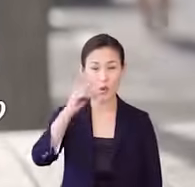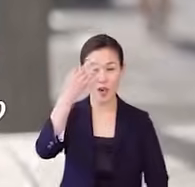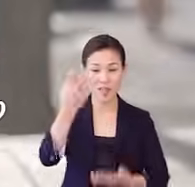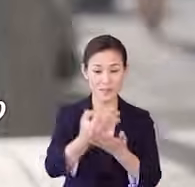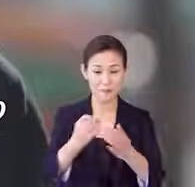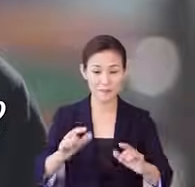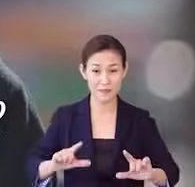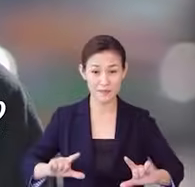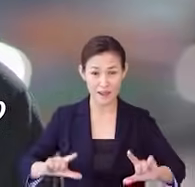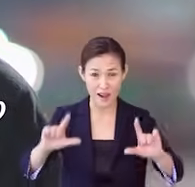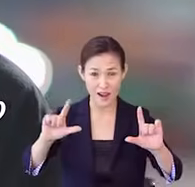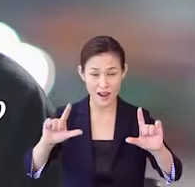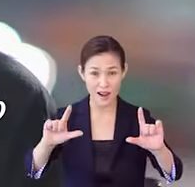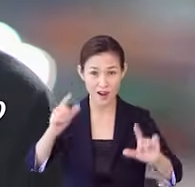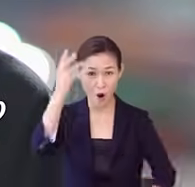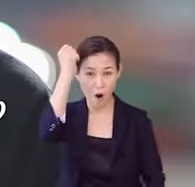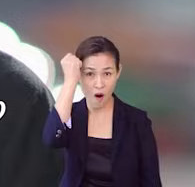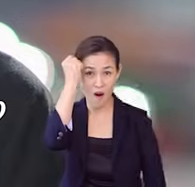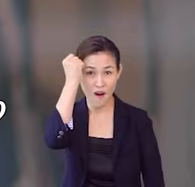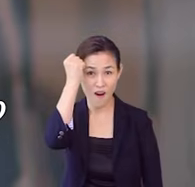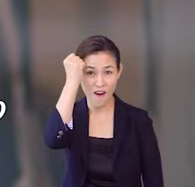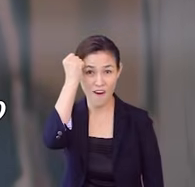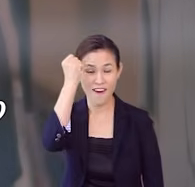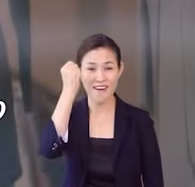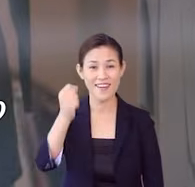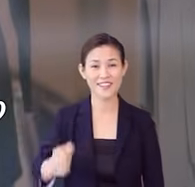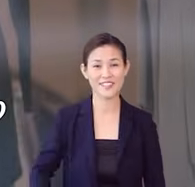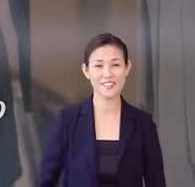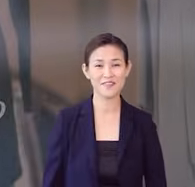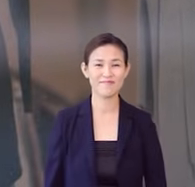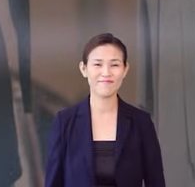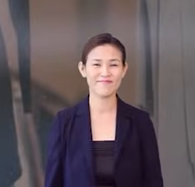첫 월급을 받던 그날을 기억하시나요?